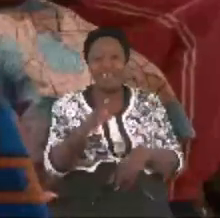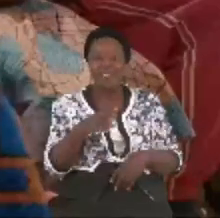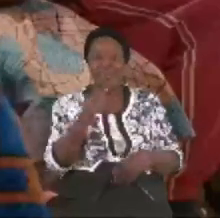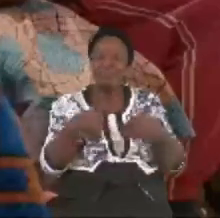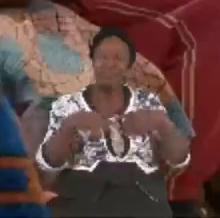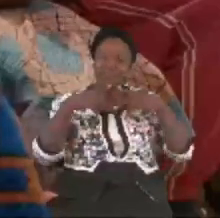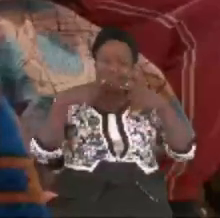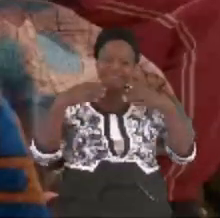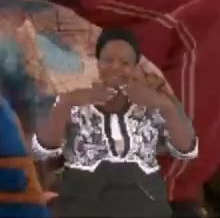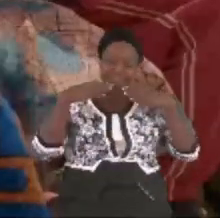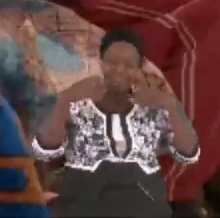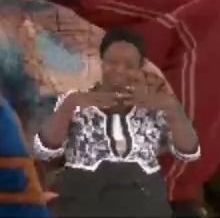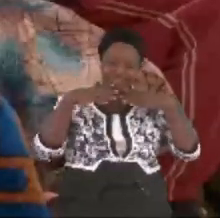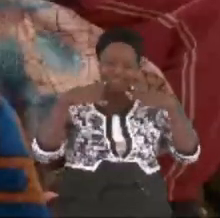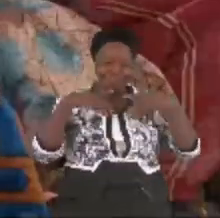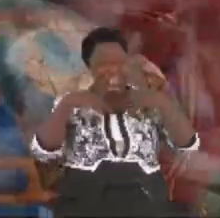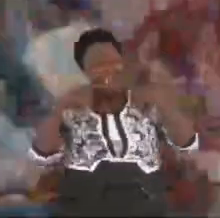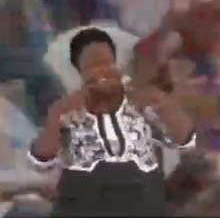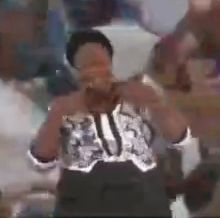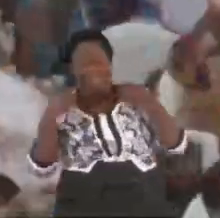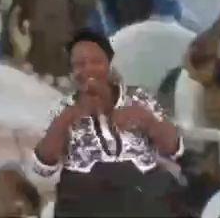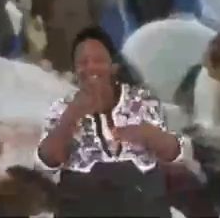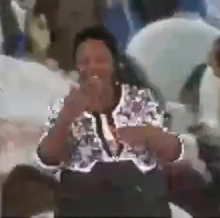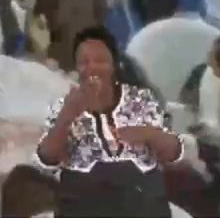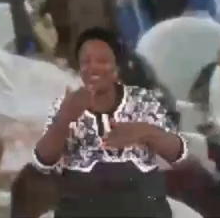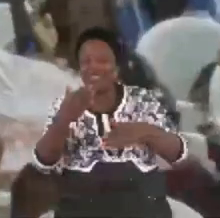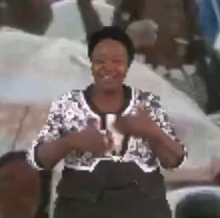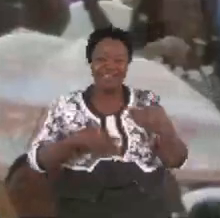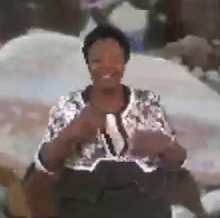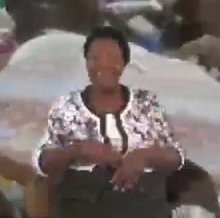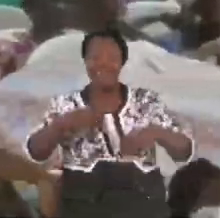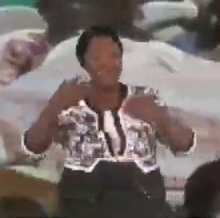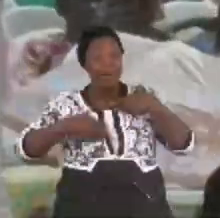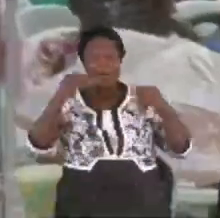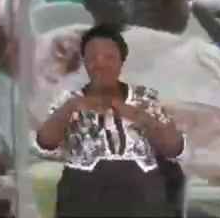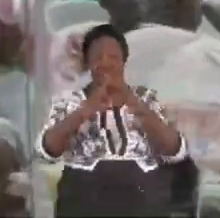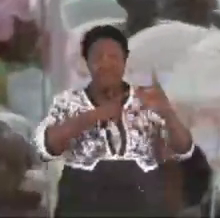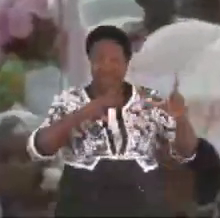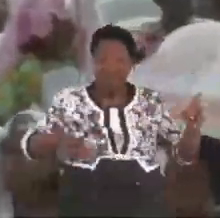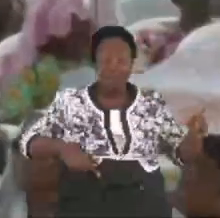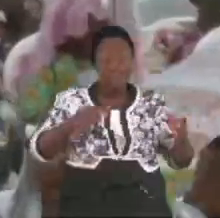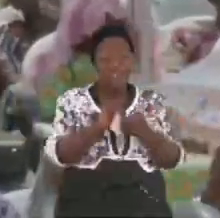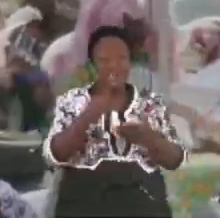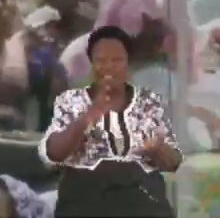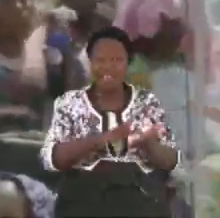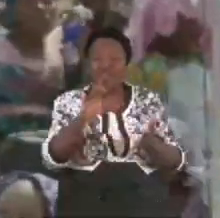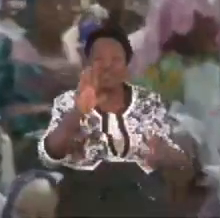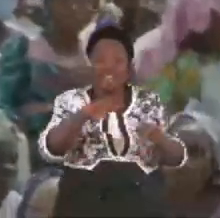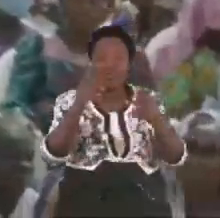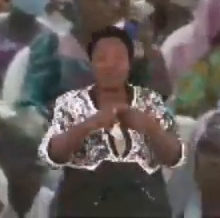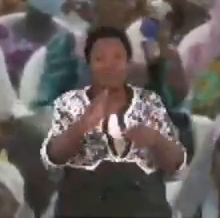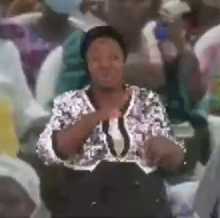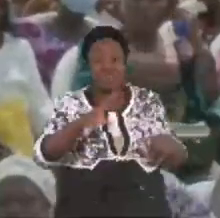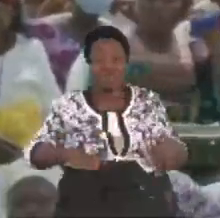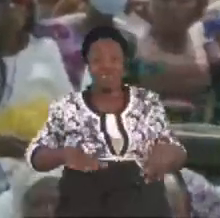dois sourire. Tu dois te réjouir. Et tu dois te réjouir dans le Seigneur. Car la gloire qui a été donnée